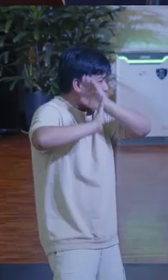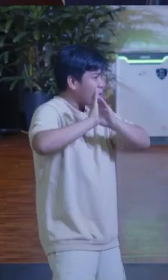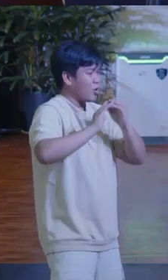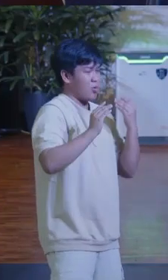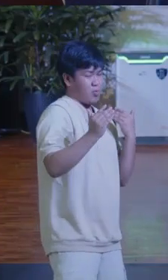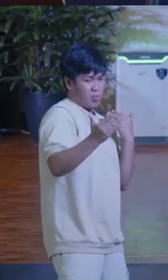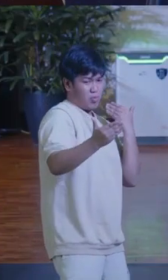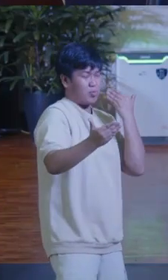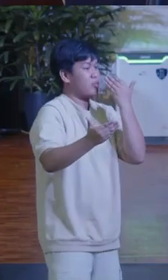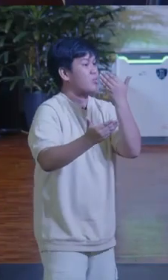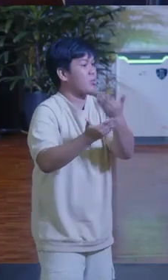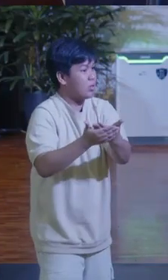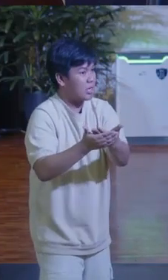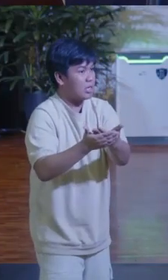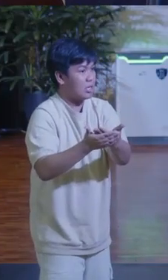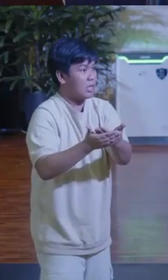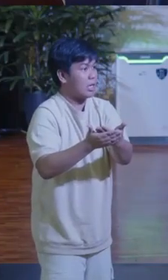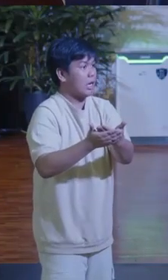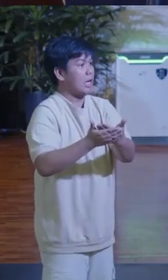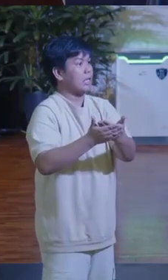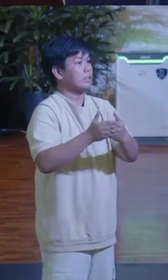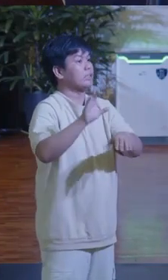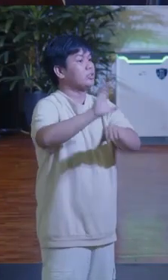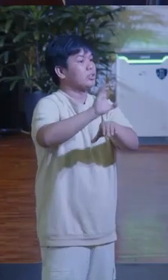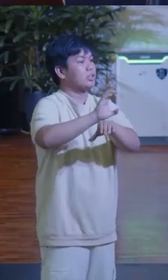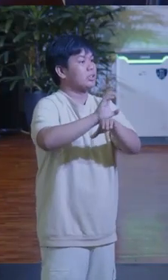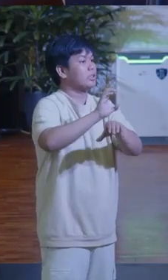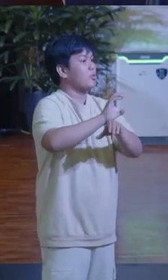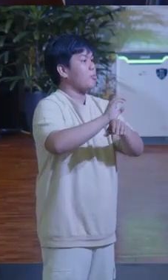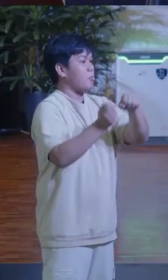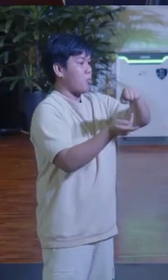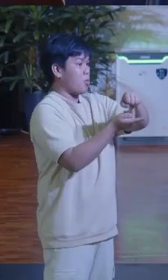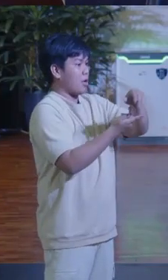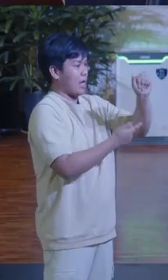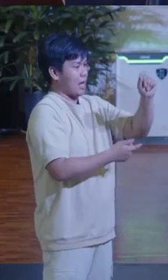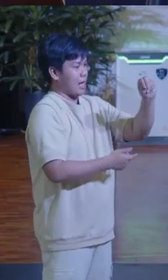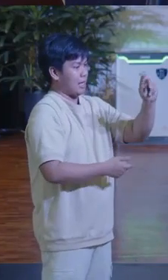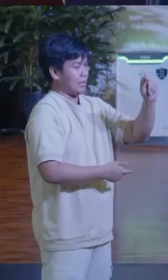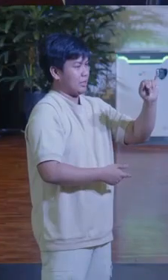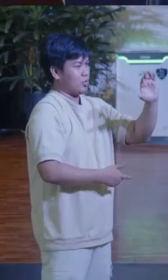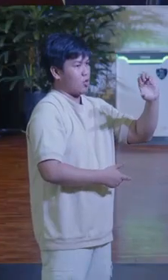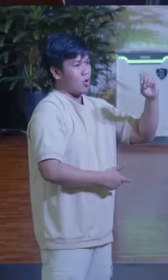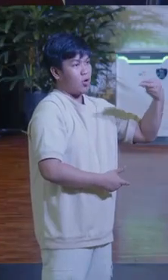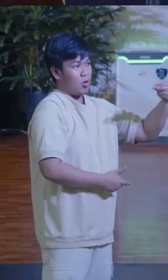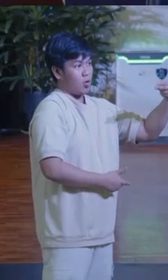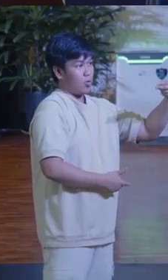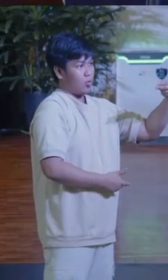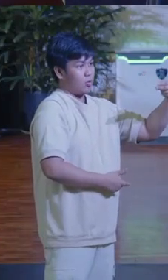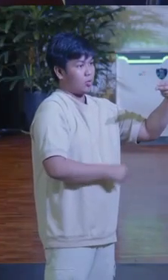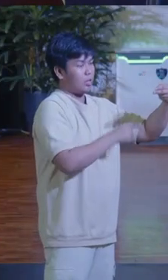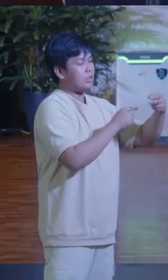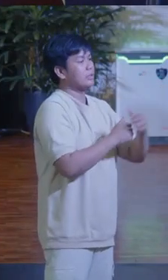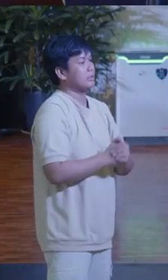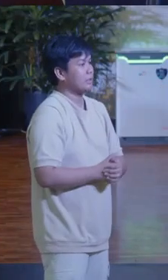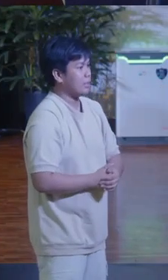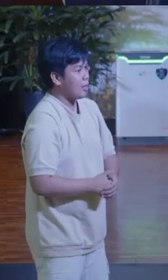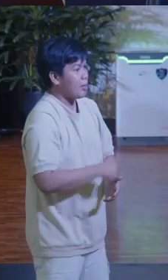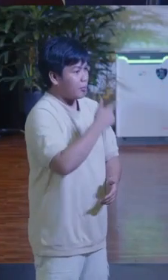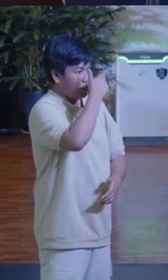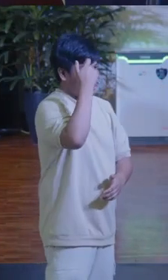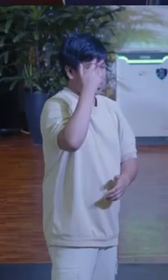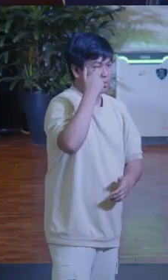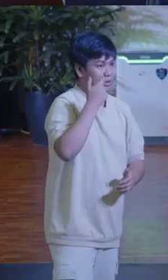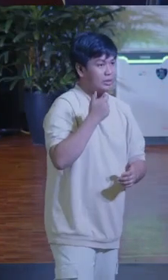Antioch, alam na natin kaagad na merong ibang nangyari. Di ba? Kasi nagumpisa siya